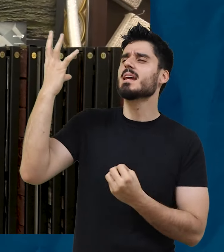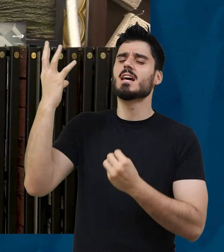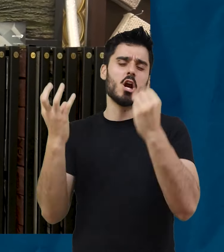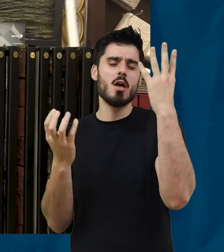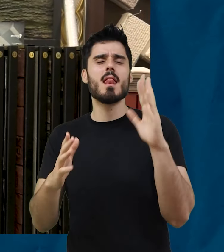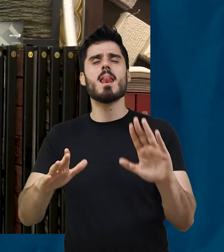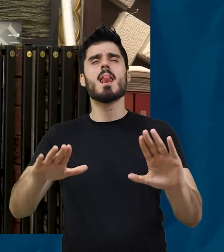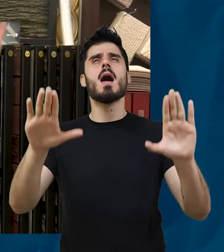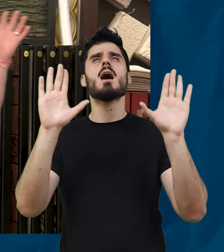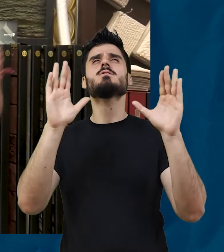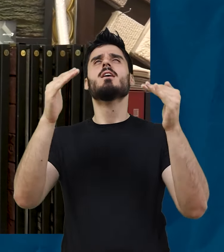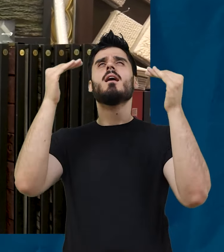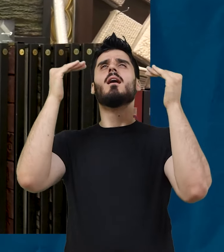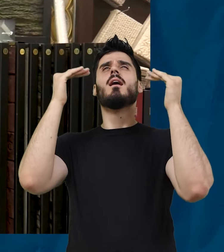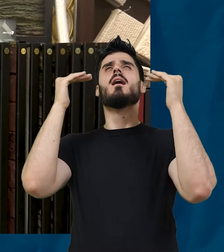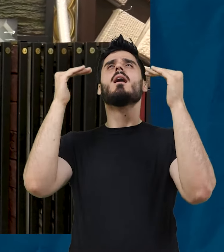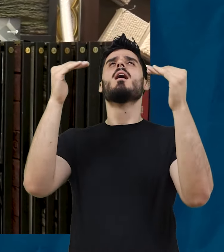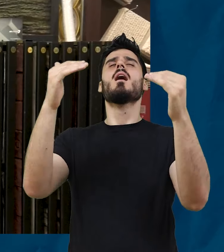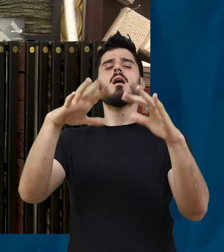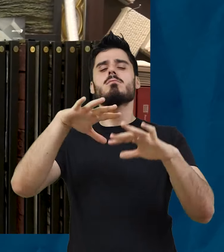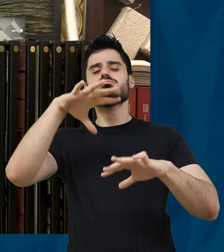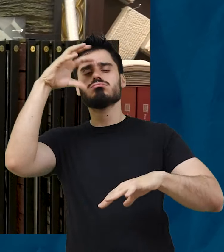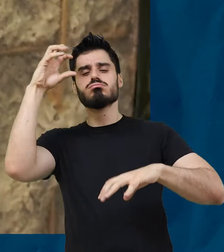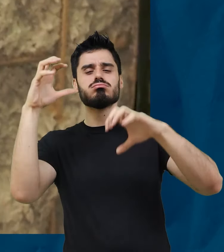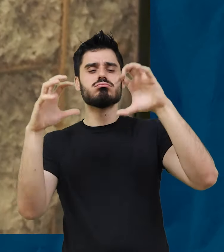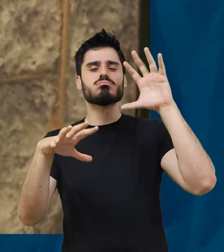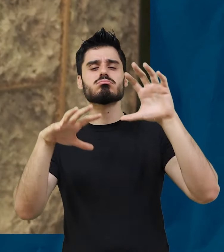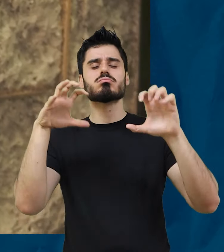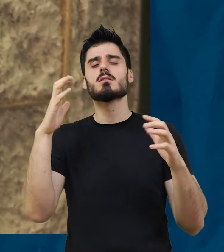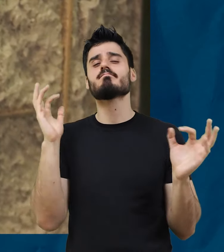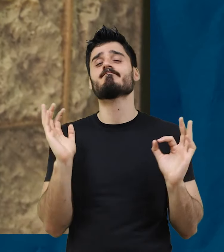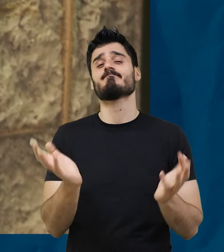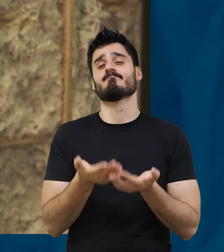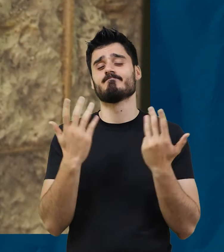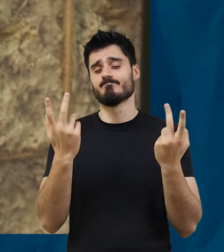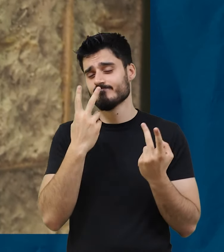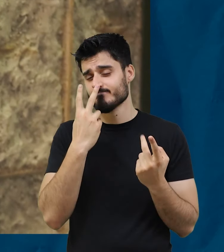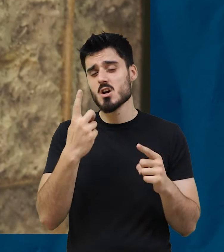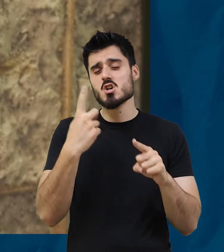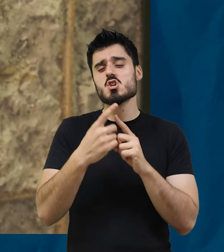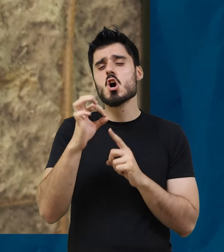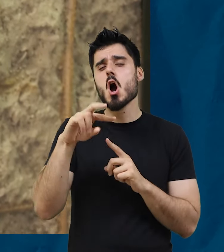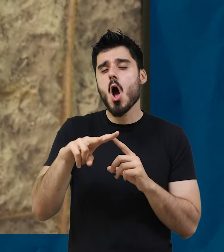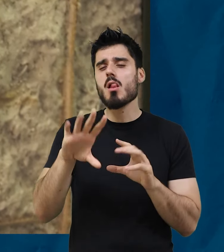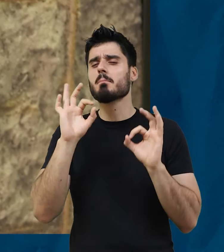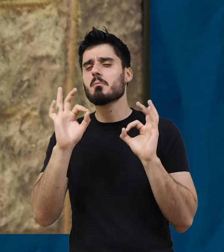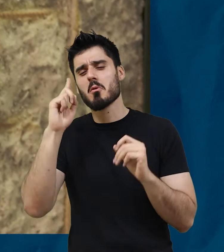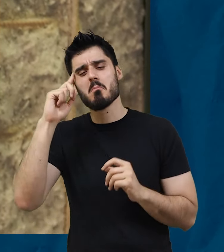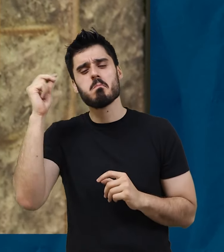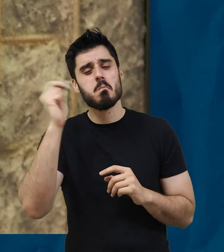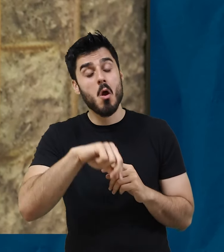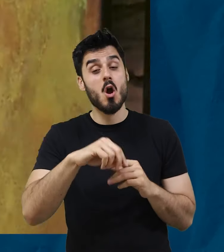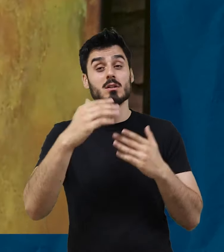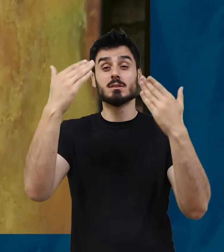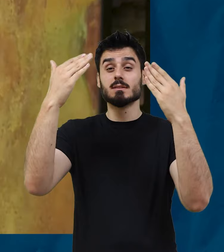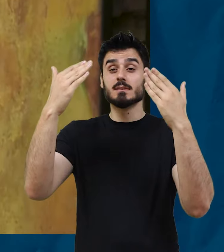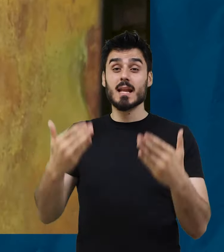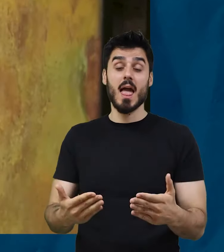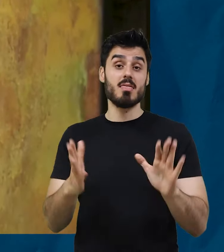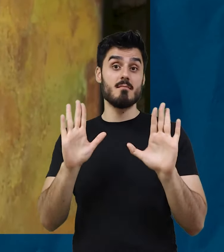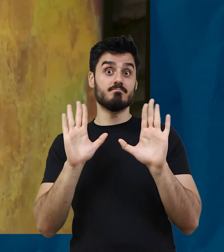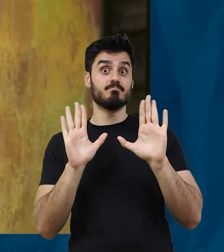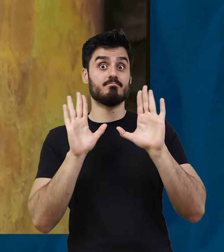в спалнята и над вас са истински скали като тези. Или пък се намирате в страхотния ви хол, който една от стените е с невероятно